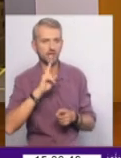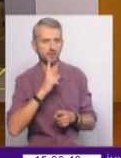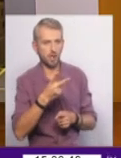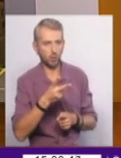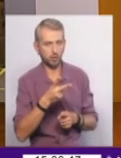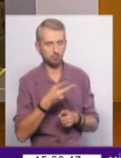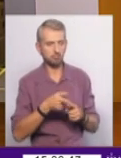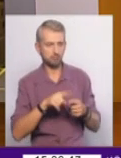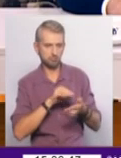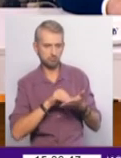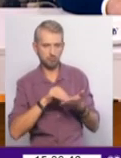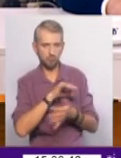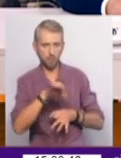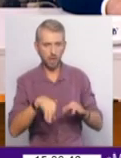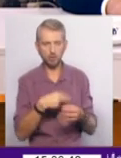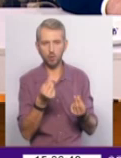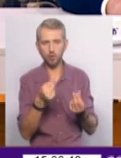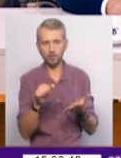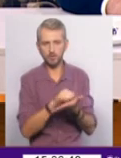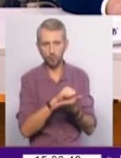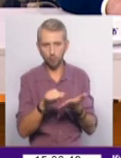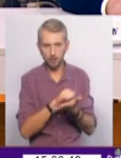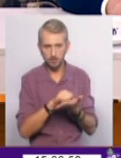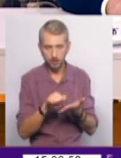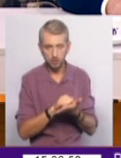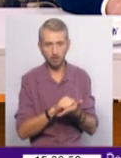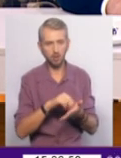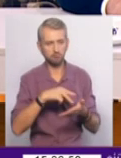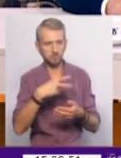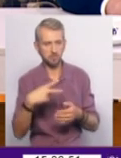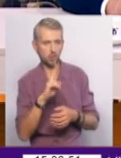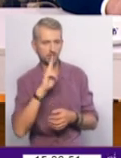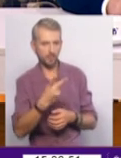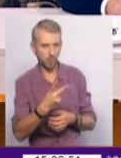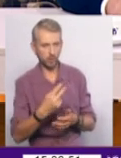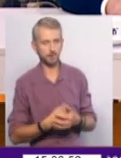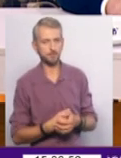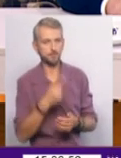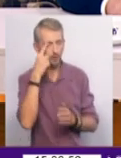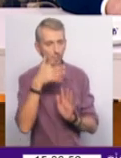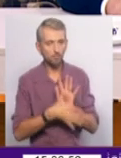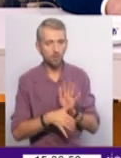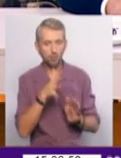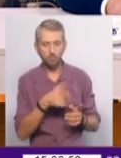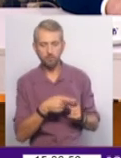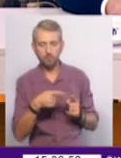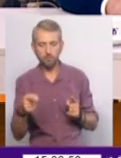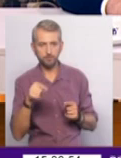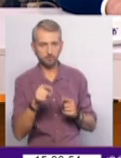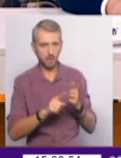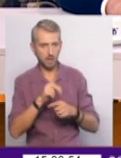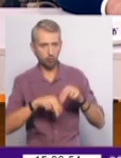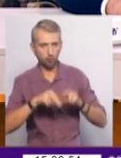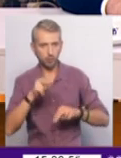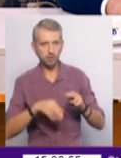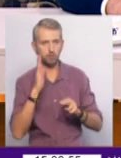Це визначено проєктною кошторисною документацією. Орієнтовно це 2 роки. Зрозуміло, що в процесі цієї реконструкції